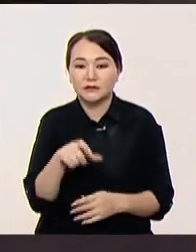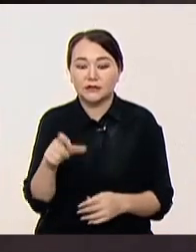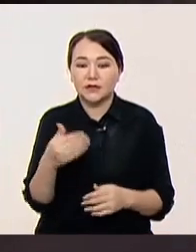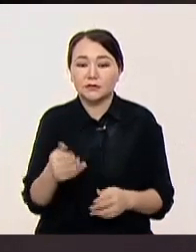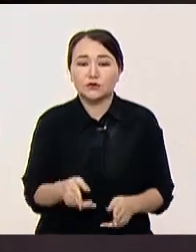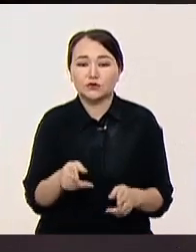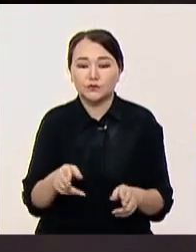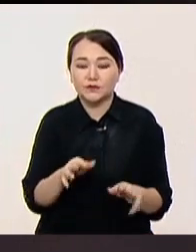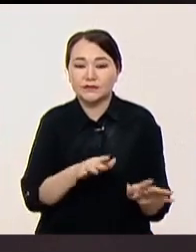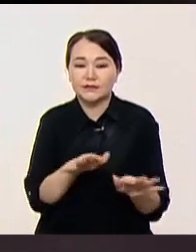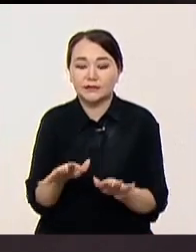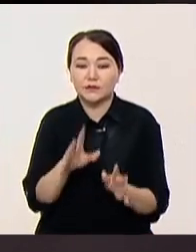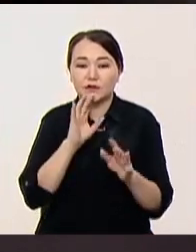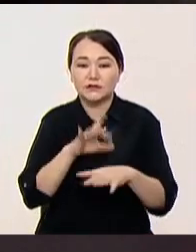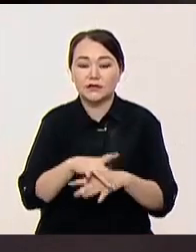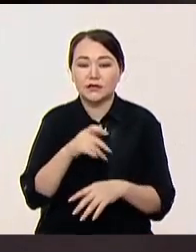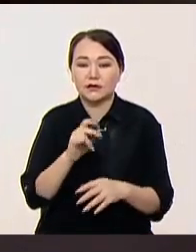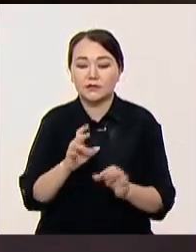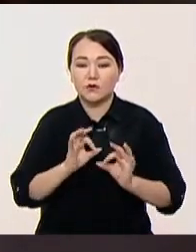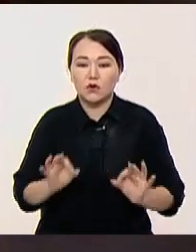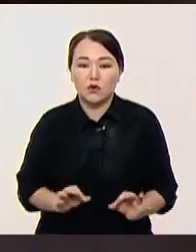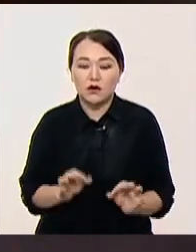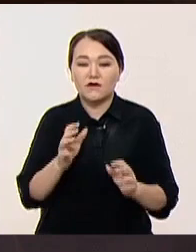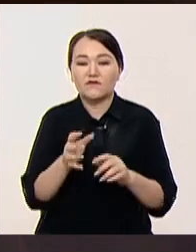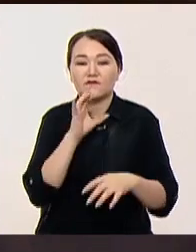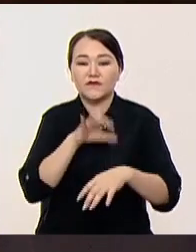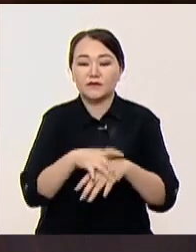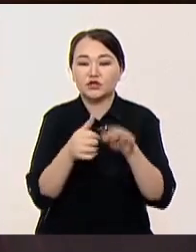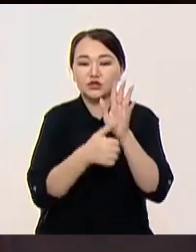преступные схемы раскрыли в Генеральной прокуратуре. Выявили